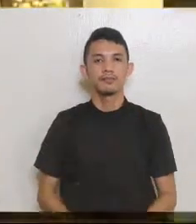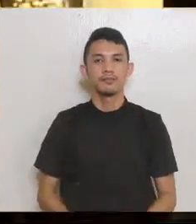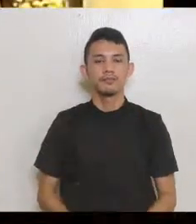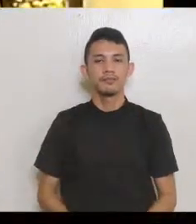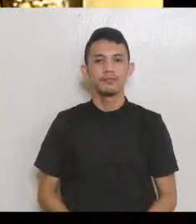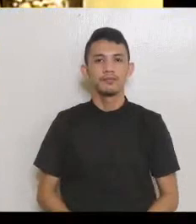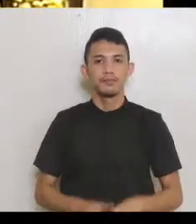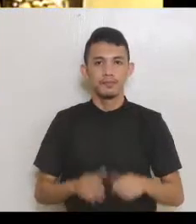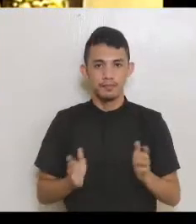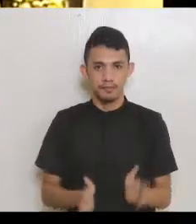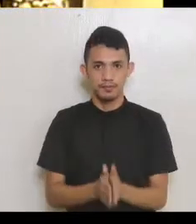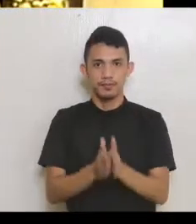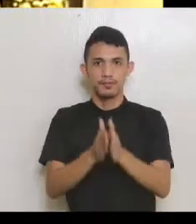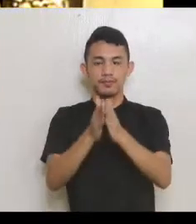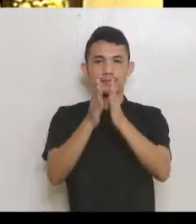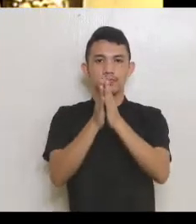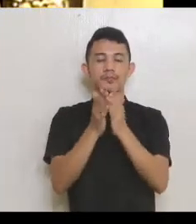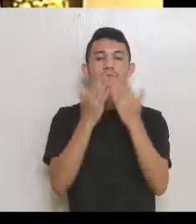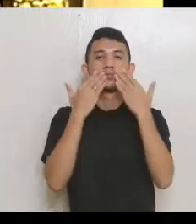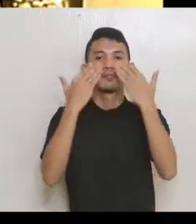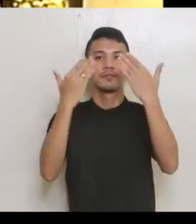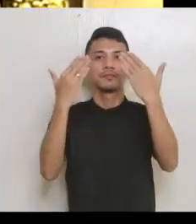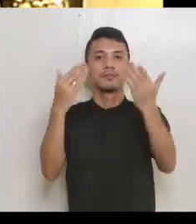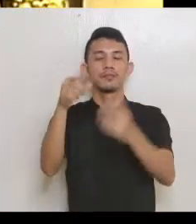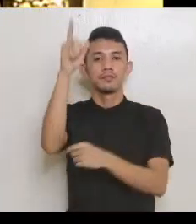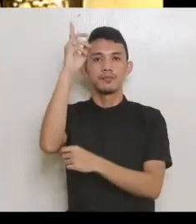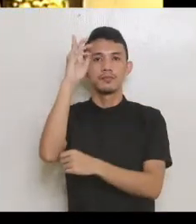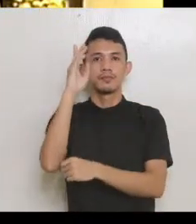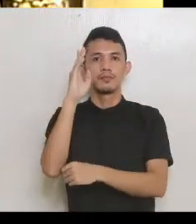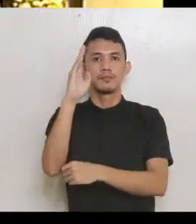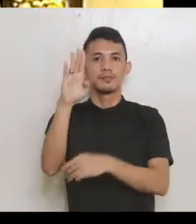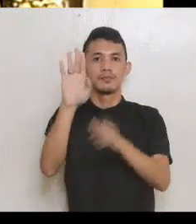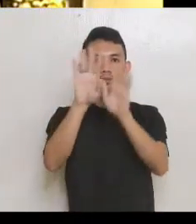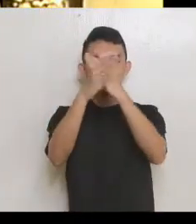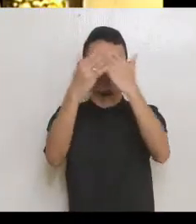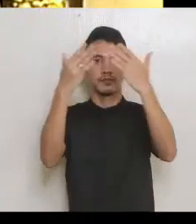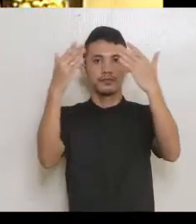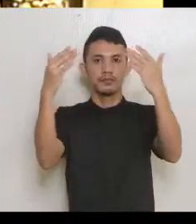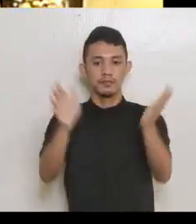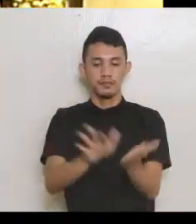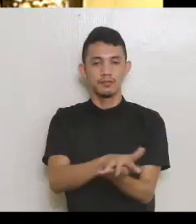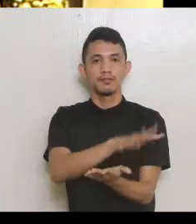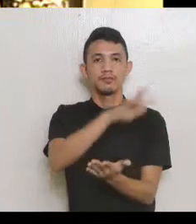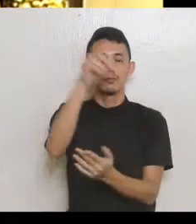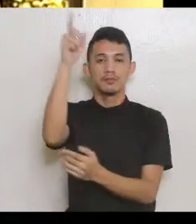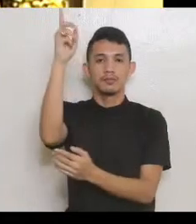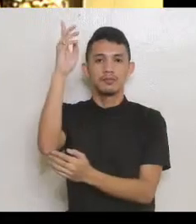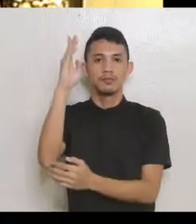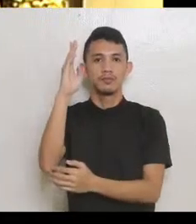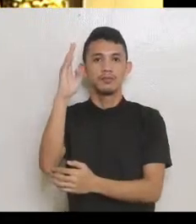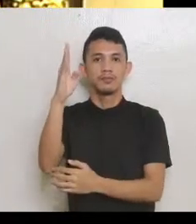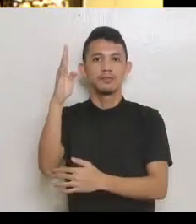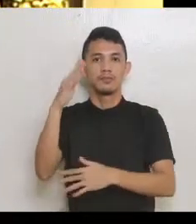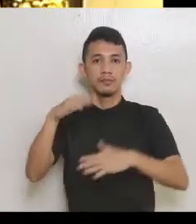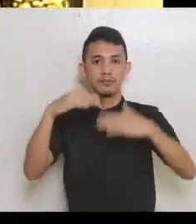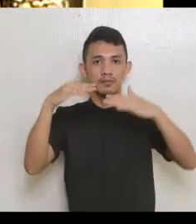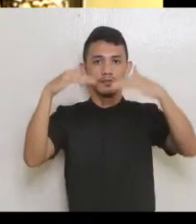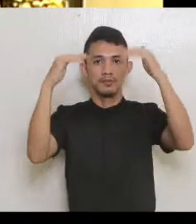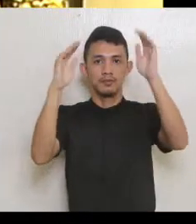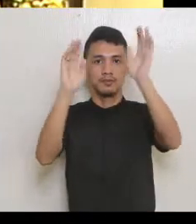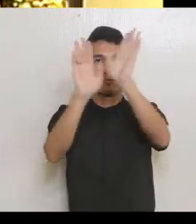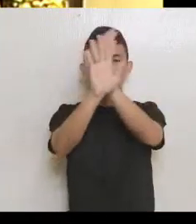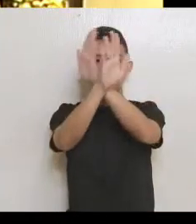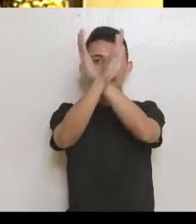Atong daigo ni mayaon pasalamatan ng Diyos sa kalangitan. Himaya sa Diyos dito